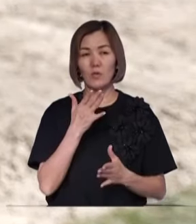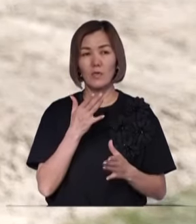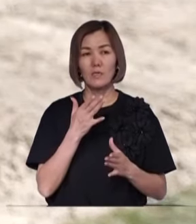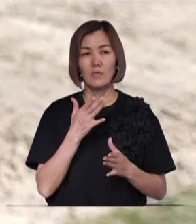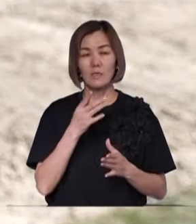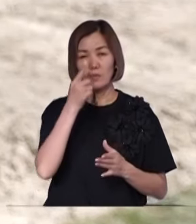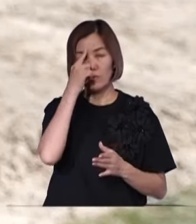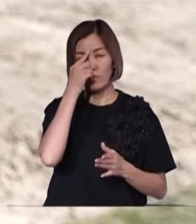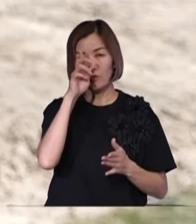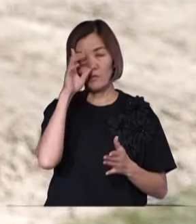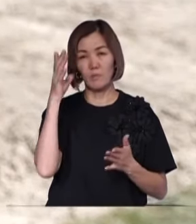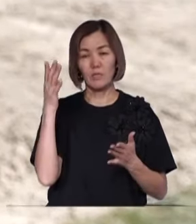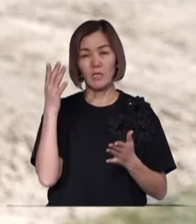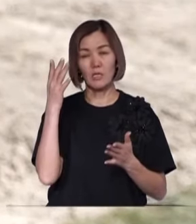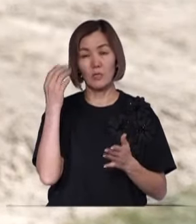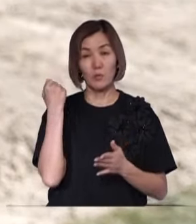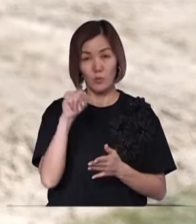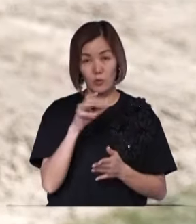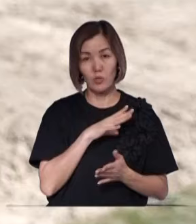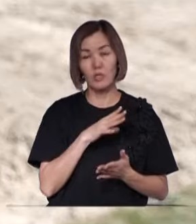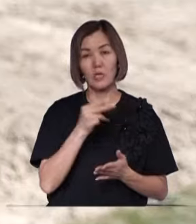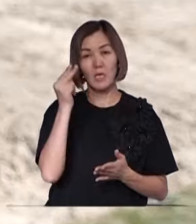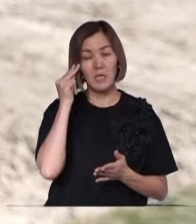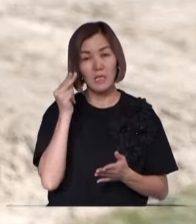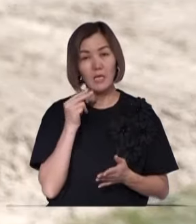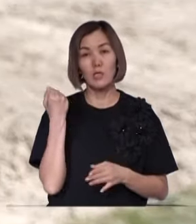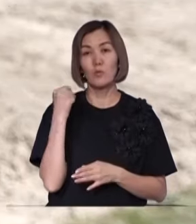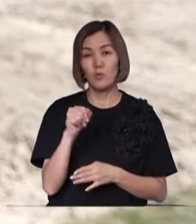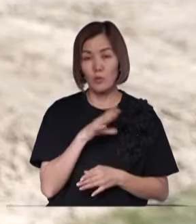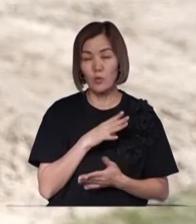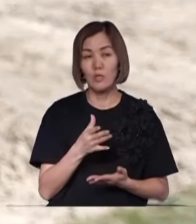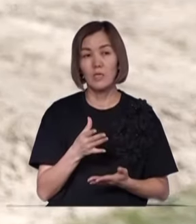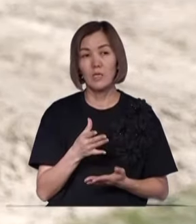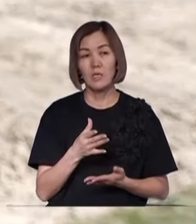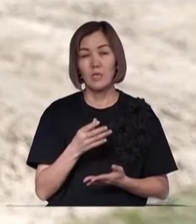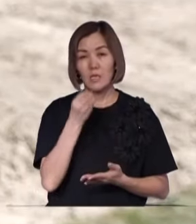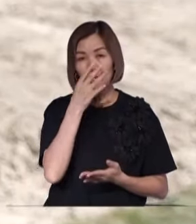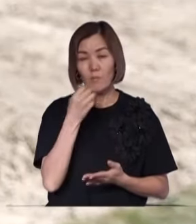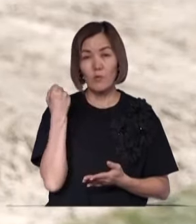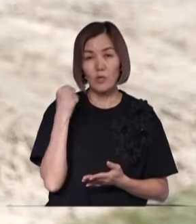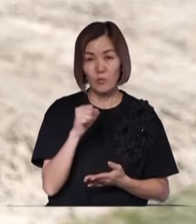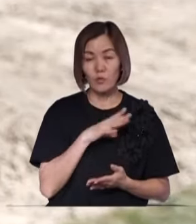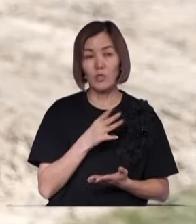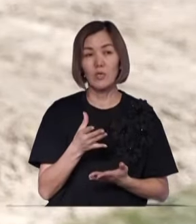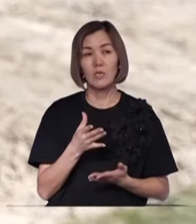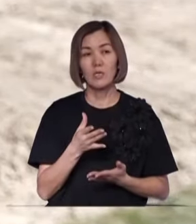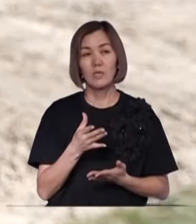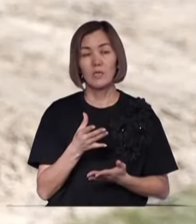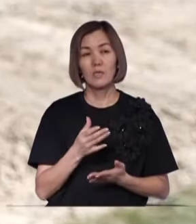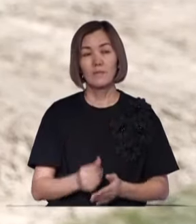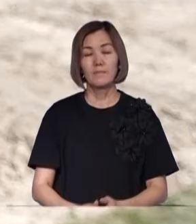Ұттық Үндістан мемлекетін ұттық, Қытай Тайпейін ұттық. Япония мемлекетін ұттық сол